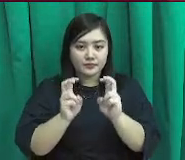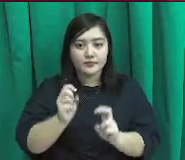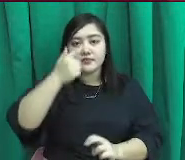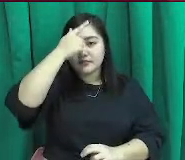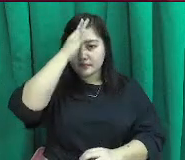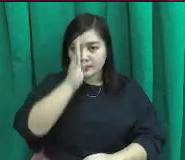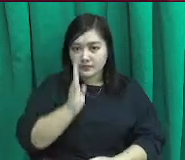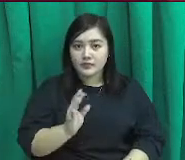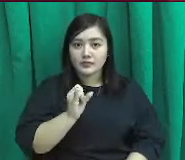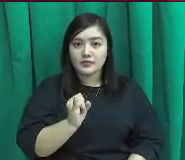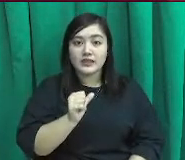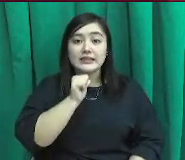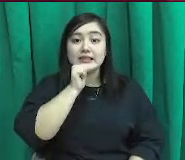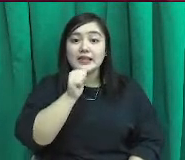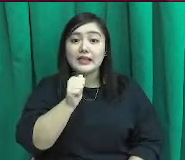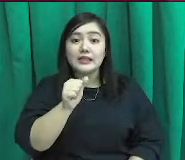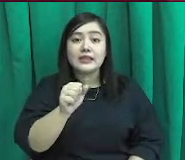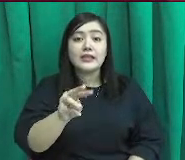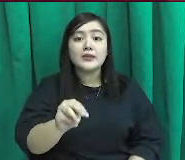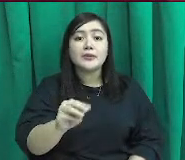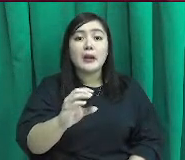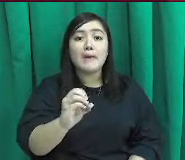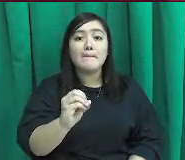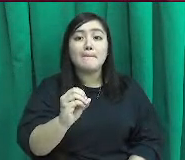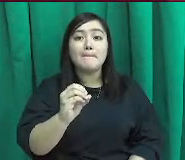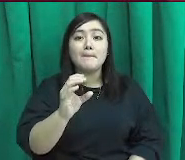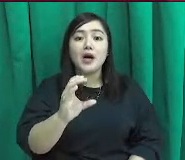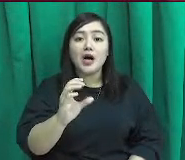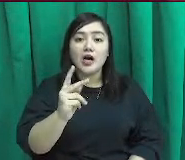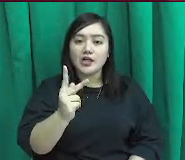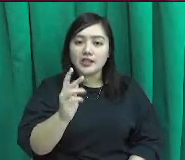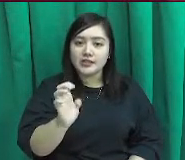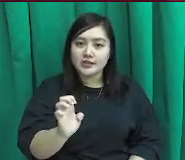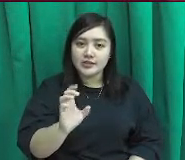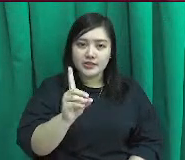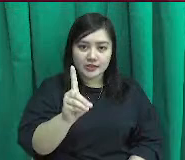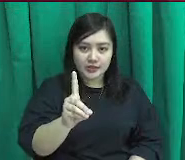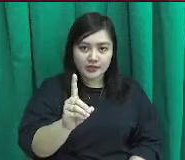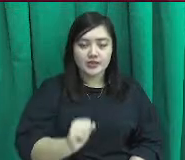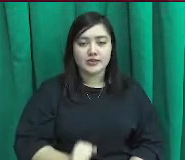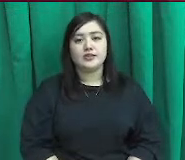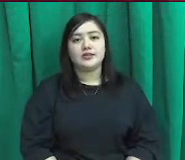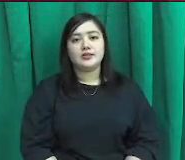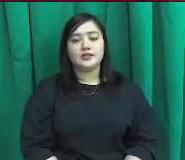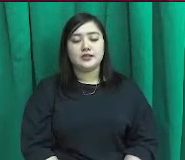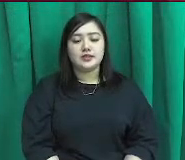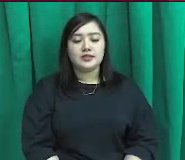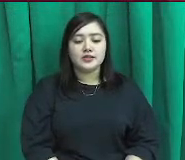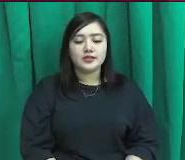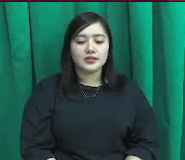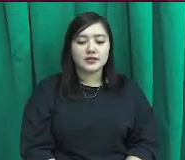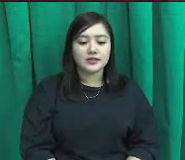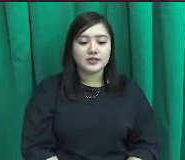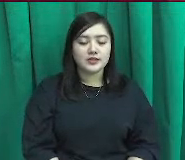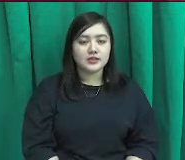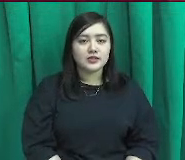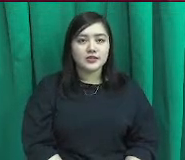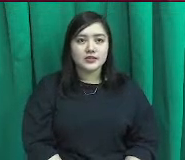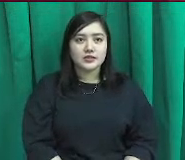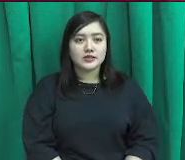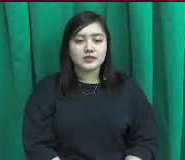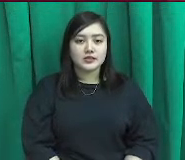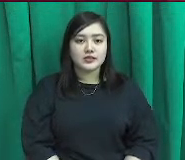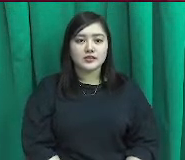Be not deceived. Bakit? God is, sorry. God is not mocked. You see?